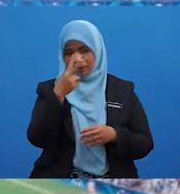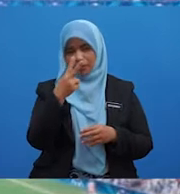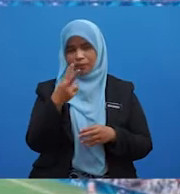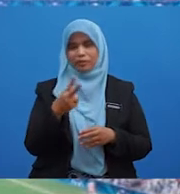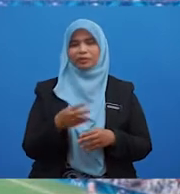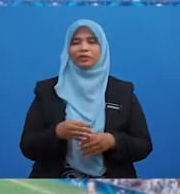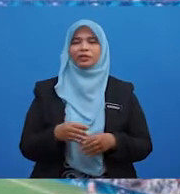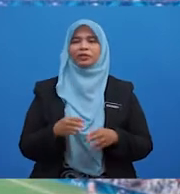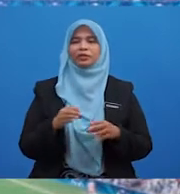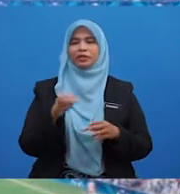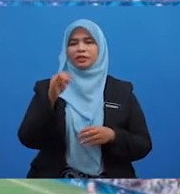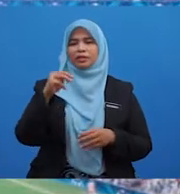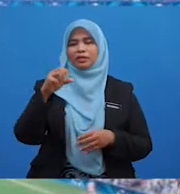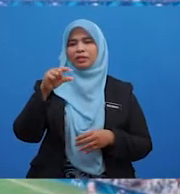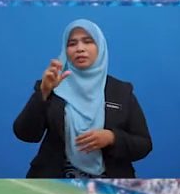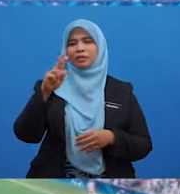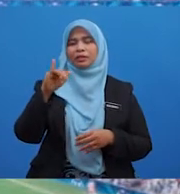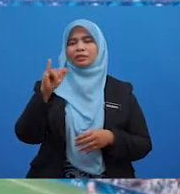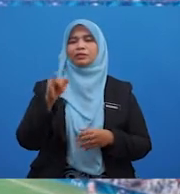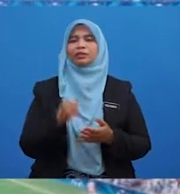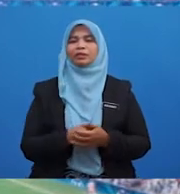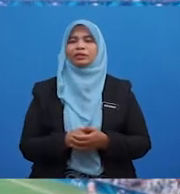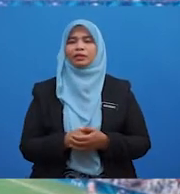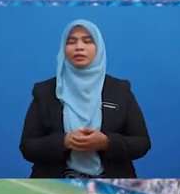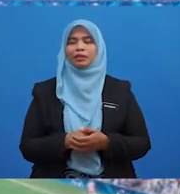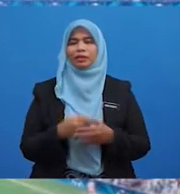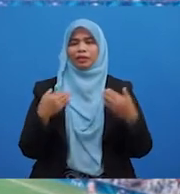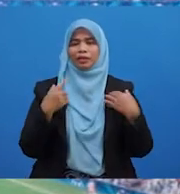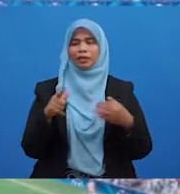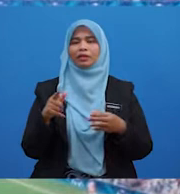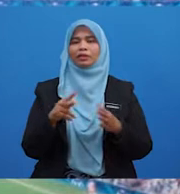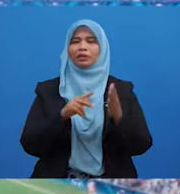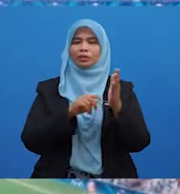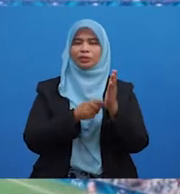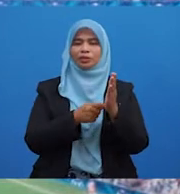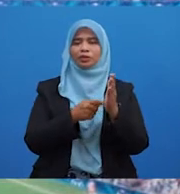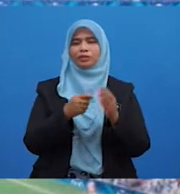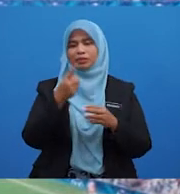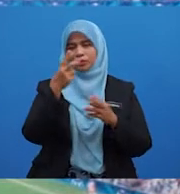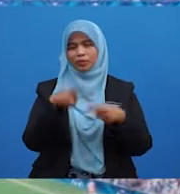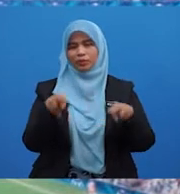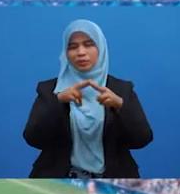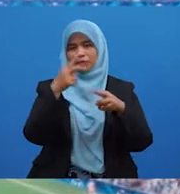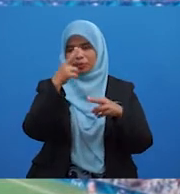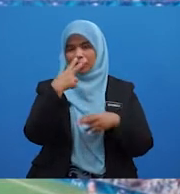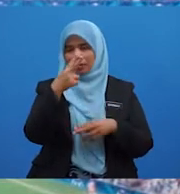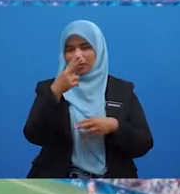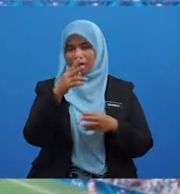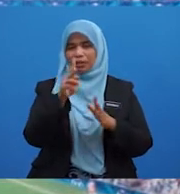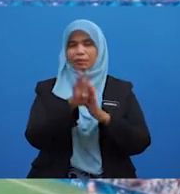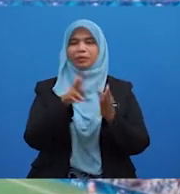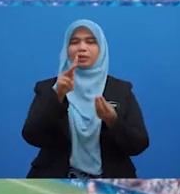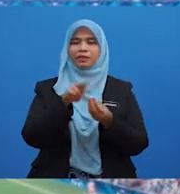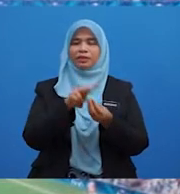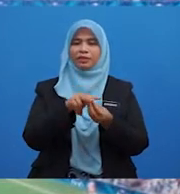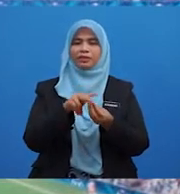Kemampuan menggunakan imagery yang bersesuaian dengan matlamat individu merupakan kunci utama bagi melihat keberkesanan